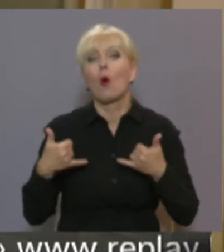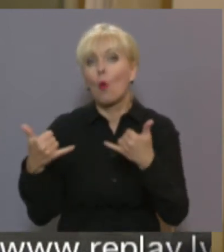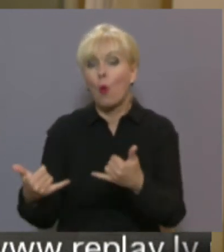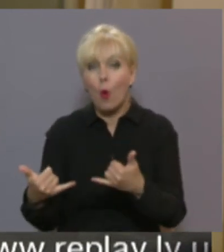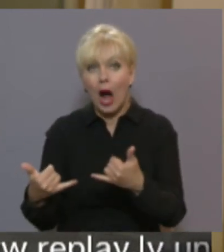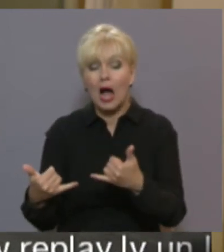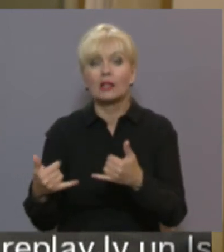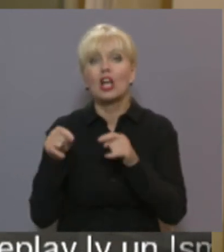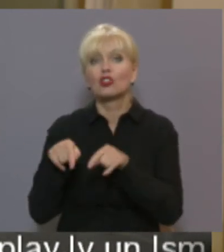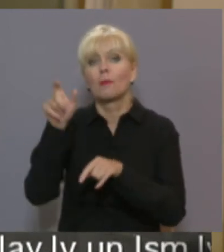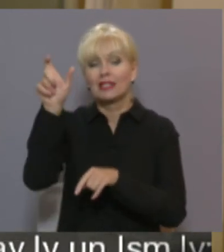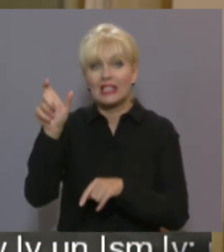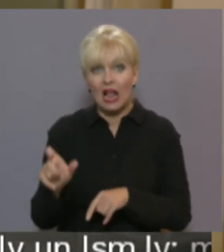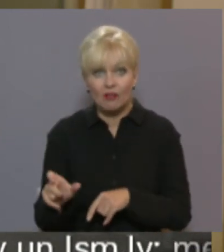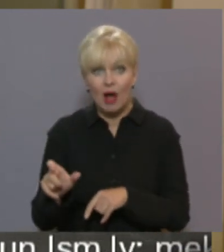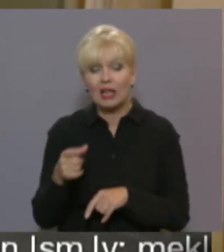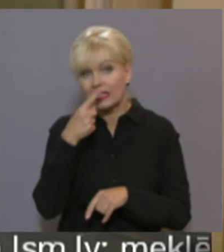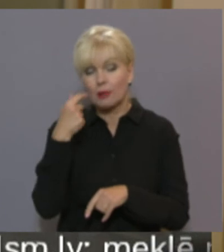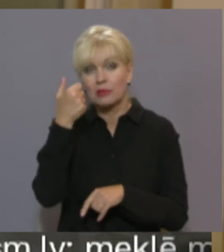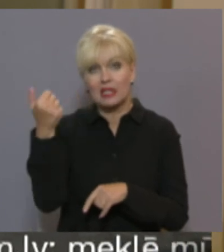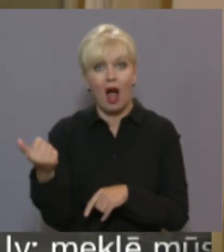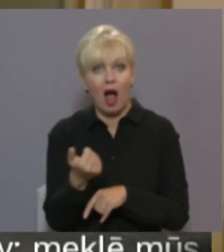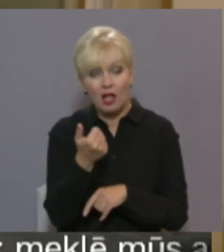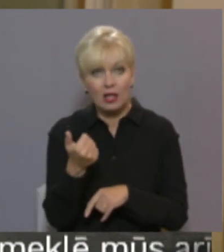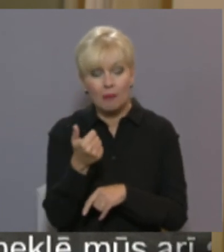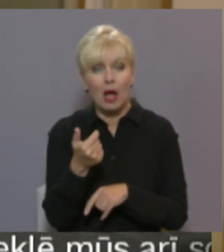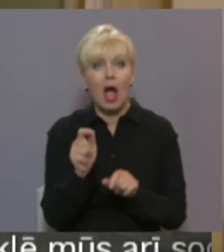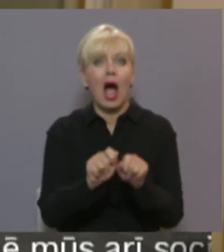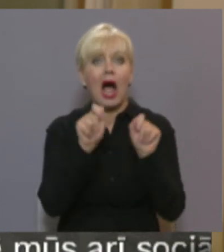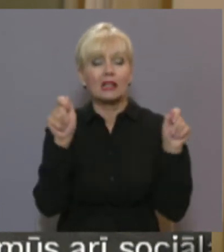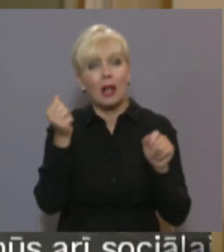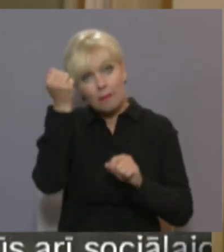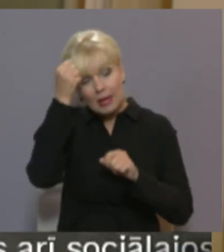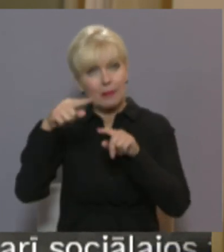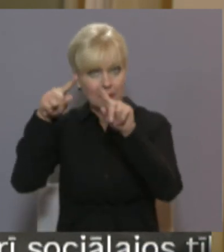šim cilvēkam, šiem 100 gadiem, tad atklājām šo piemiņas plāksni.